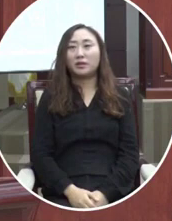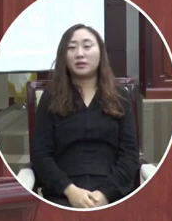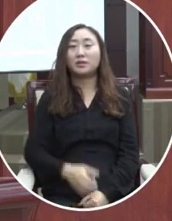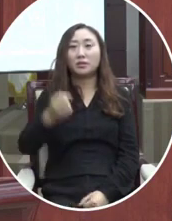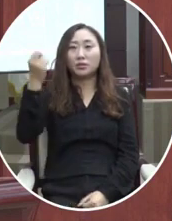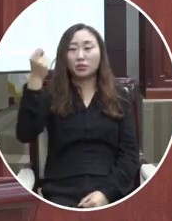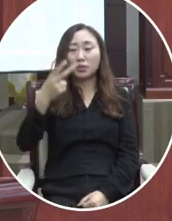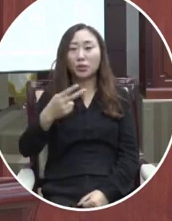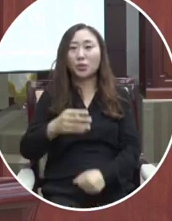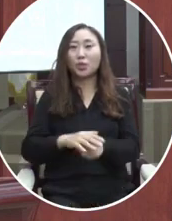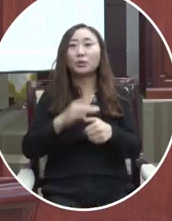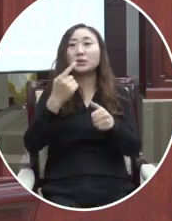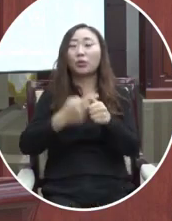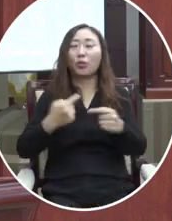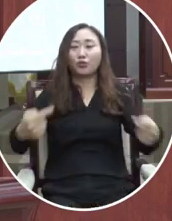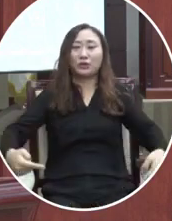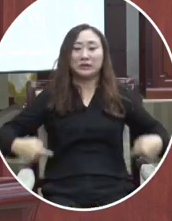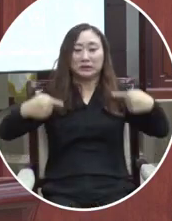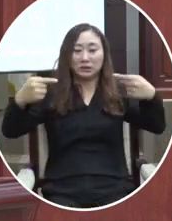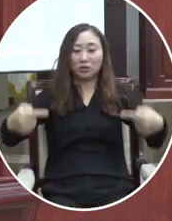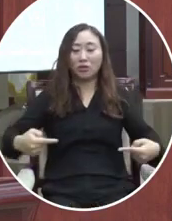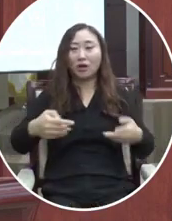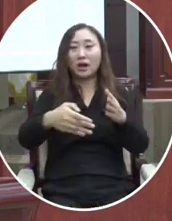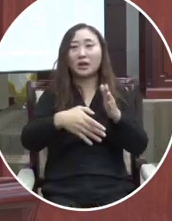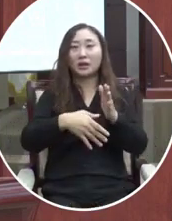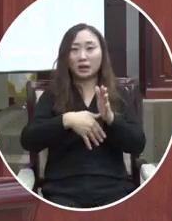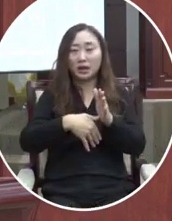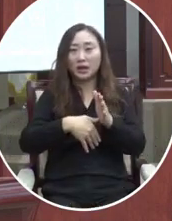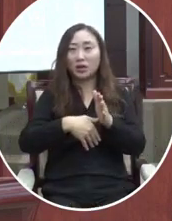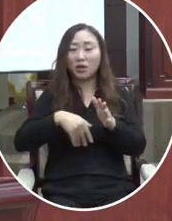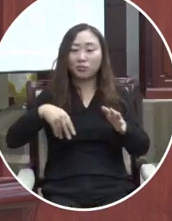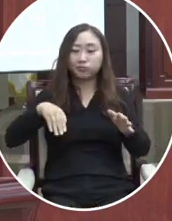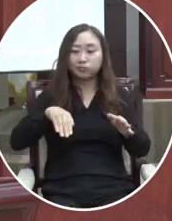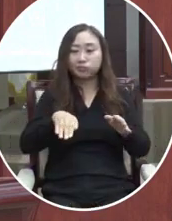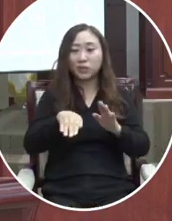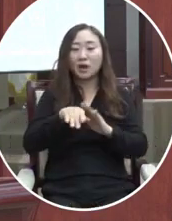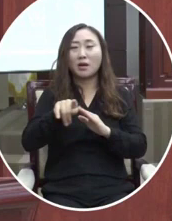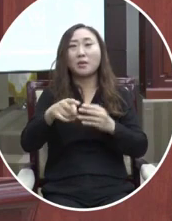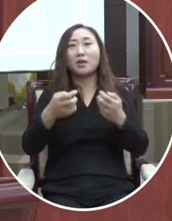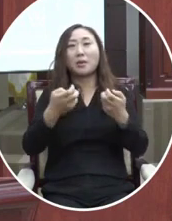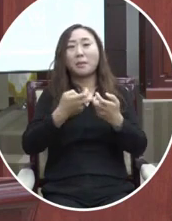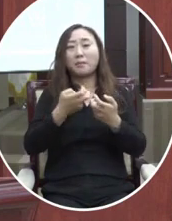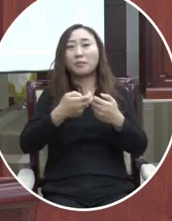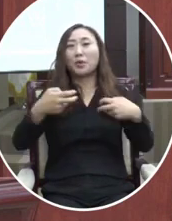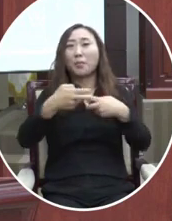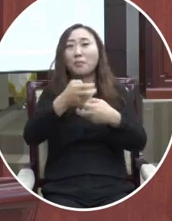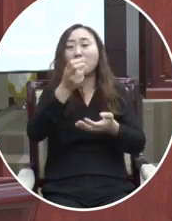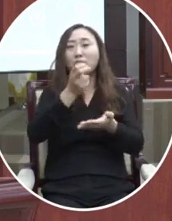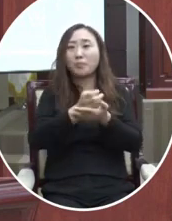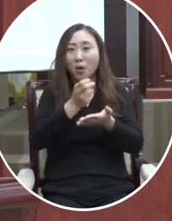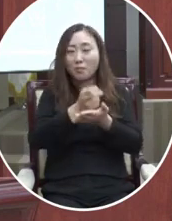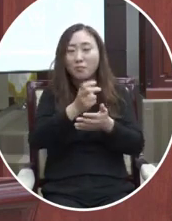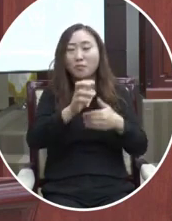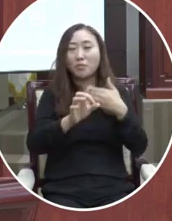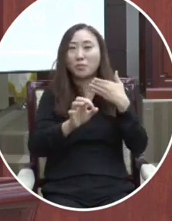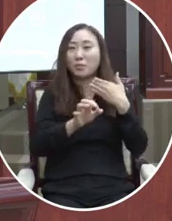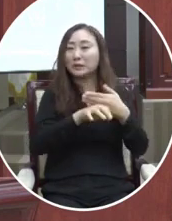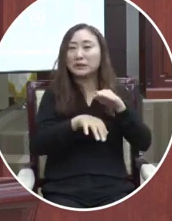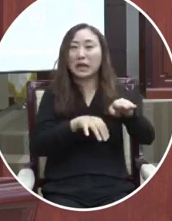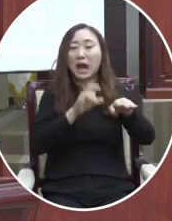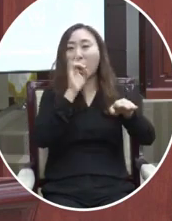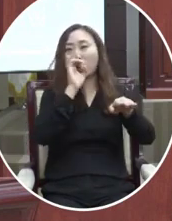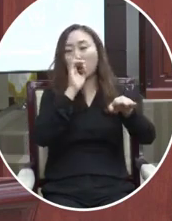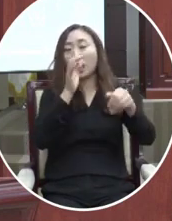그리고 전동 휠체어의 경우 보행보조용 의자로 도로교통법상 차에서 제외되어